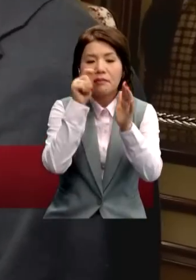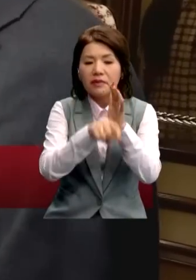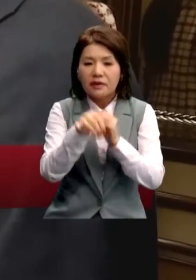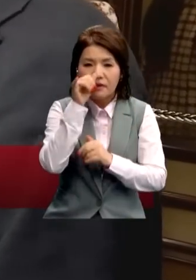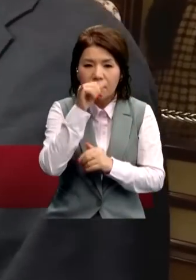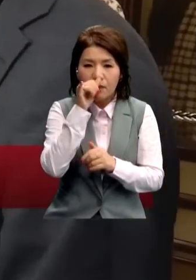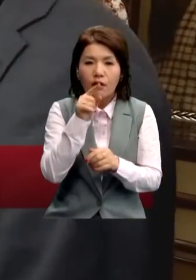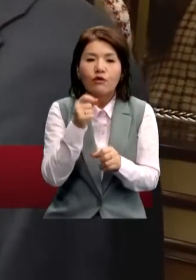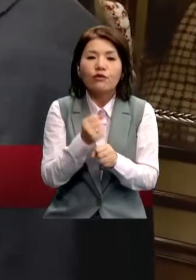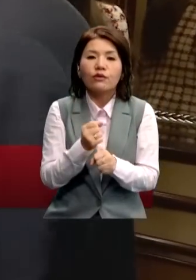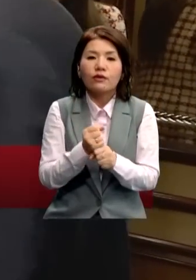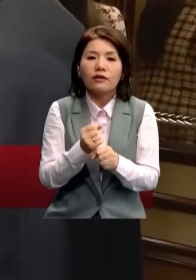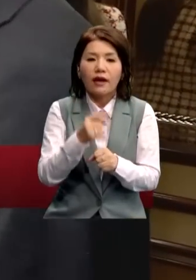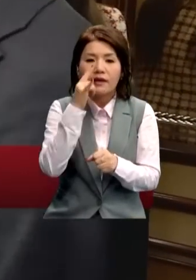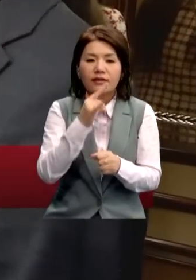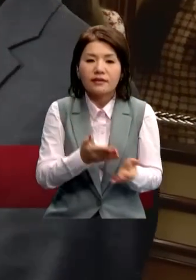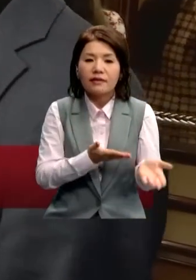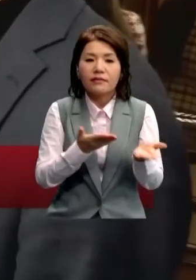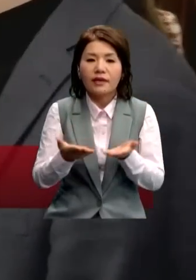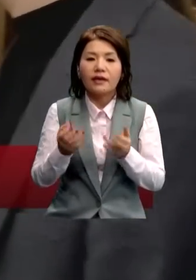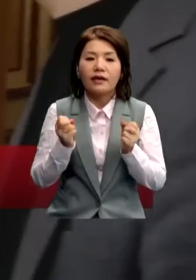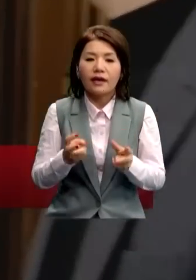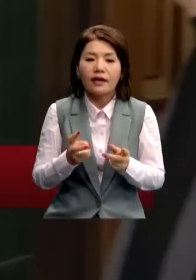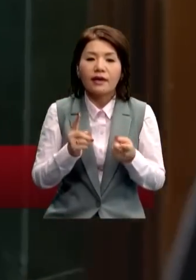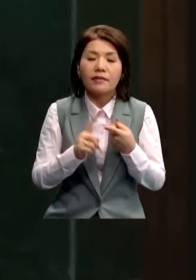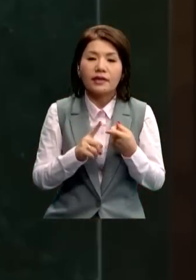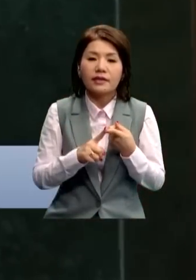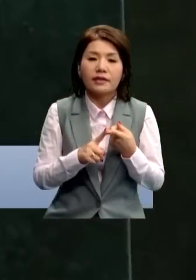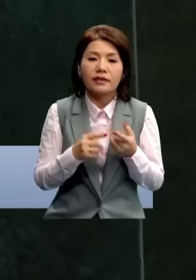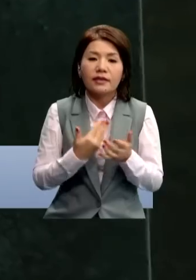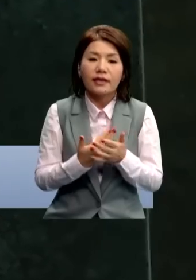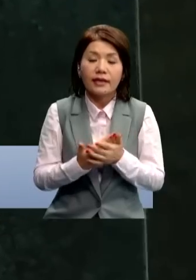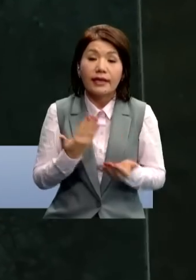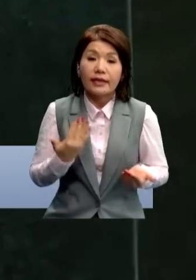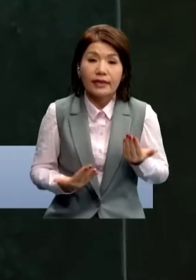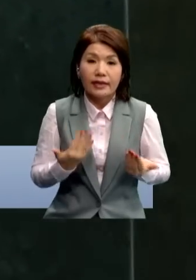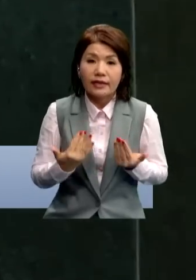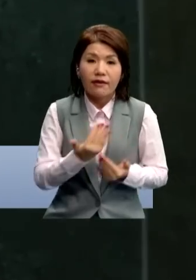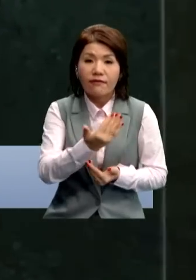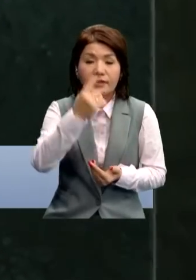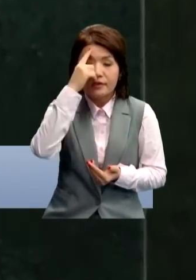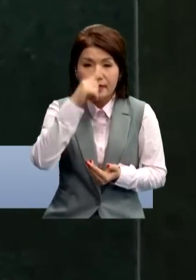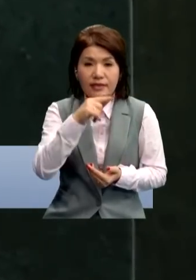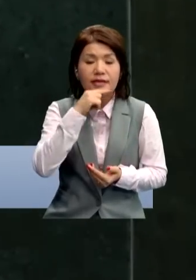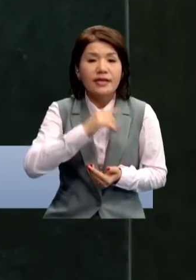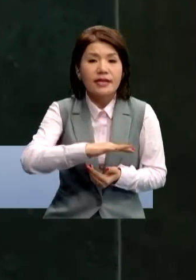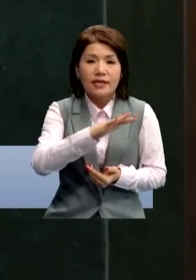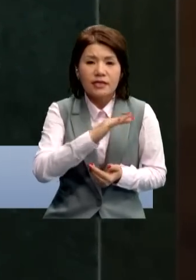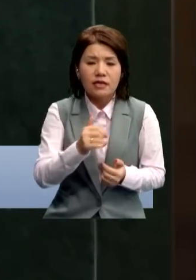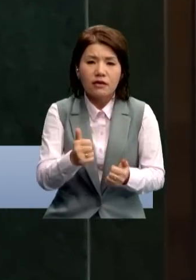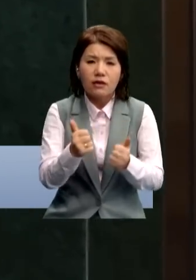ғой. Сондықтан оларды Қазақстанға кіргізу қаншалықты орынды? Біріншіден былай жасақ, егер де сіздер білесіздер, Ресейде де